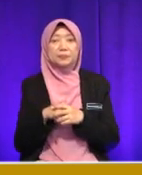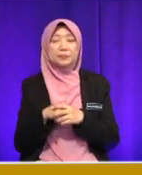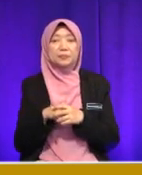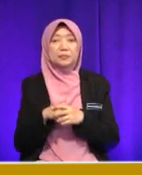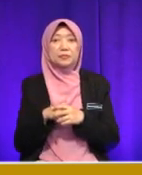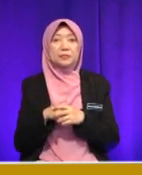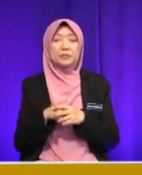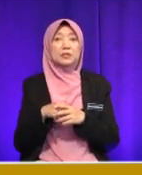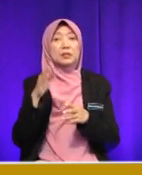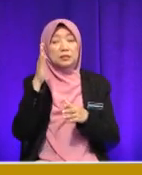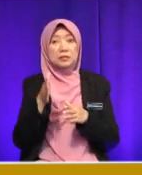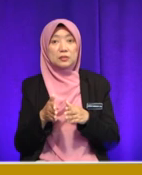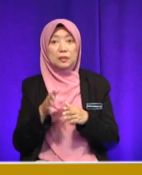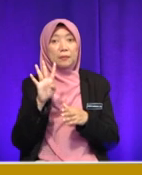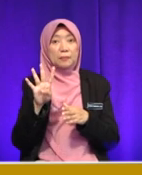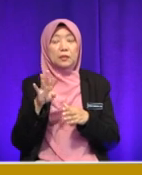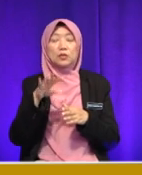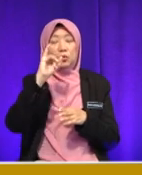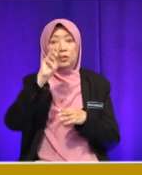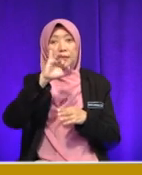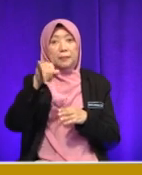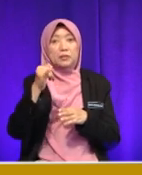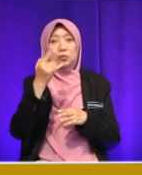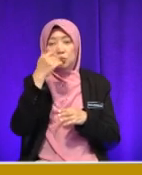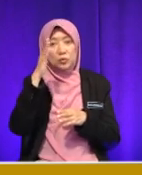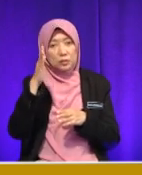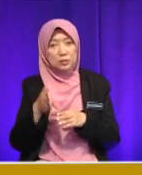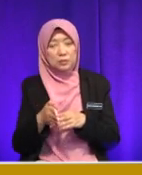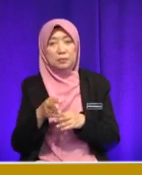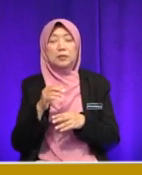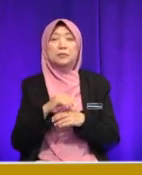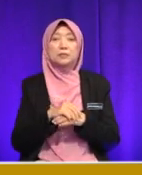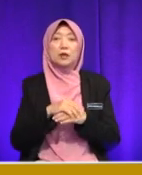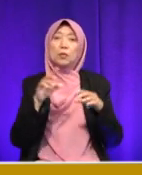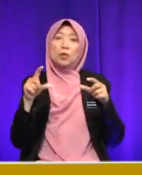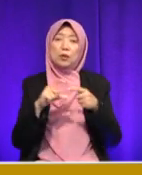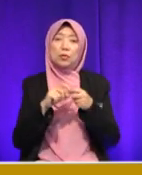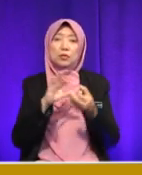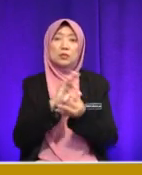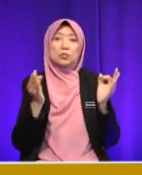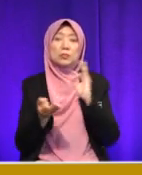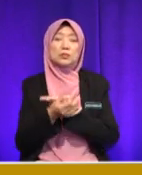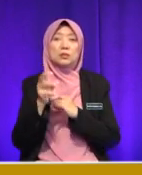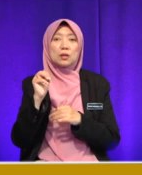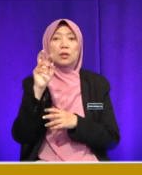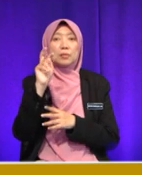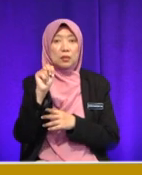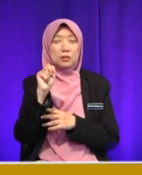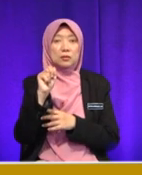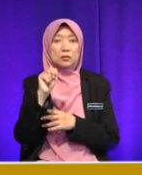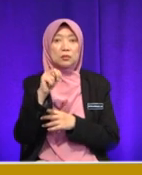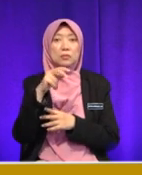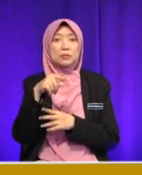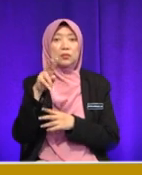Sisi empat TUVW ialah imej bagi sisi empat PQRS di bawah gabungan transformasi MN.